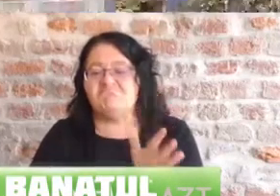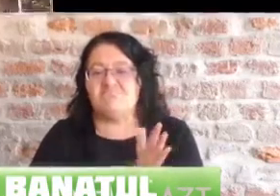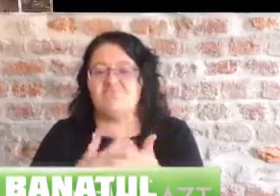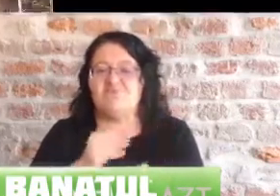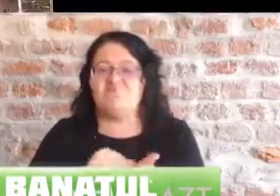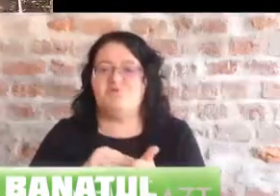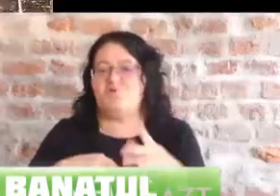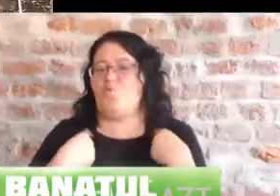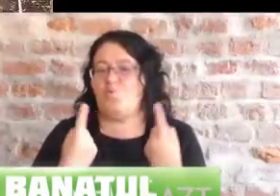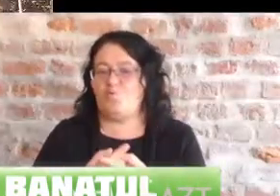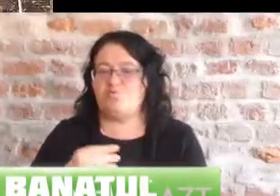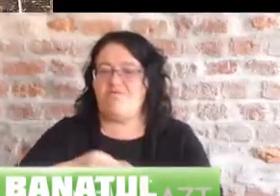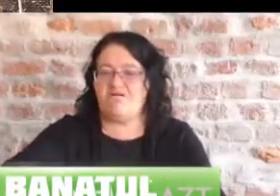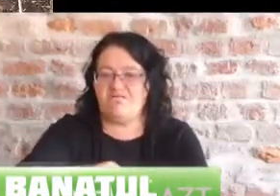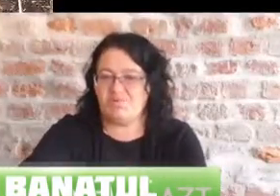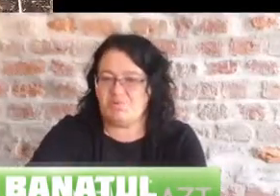biroul nostru,